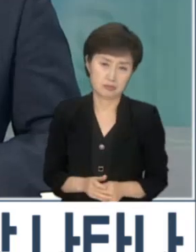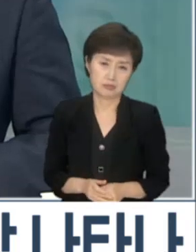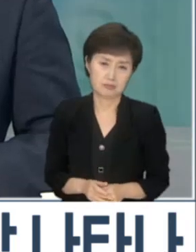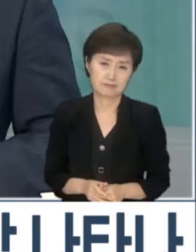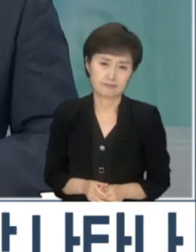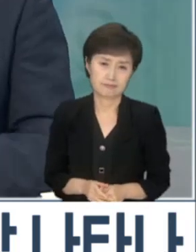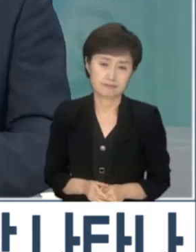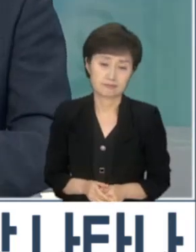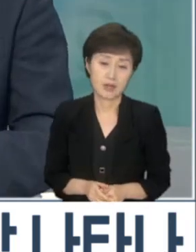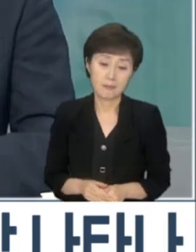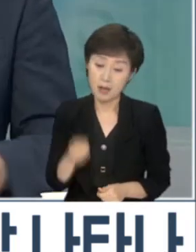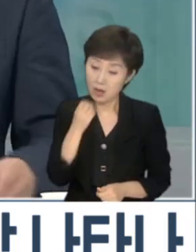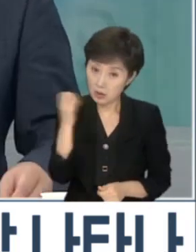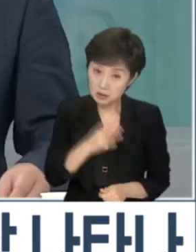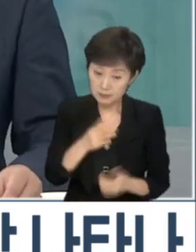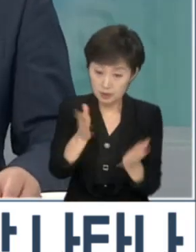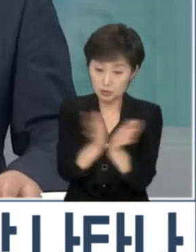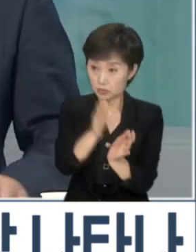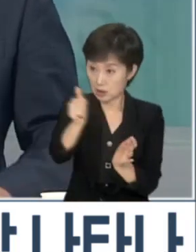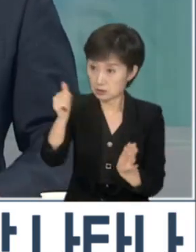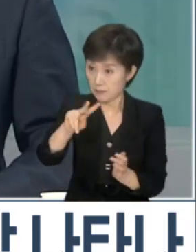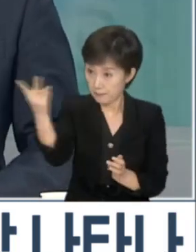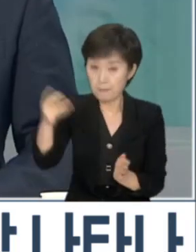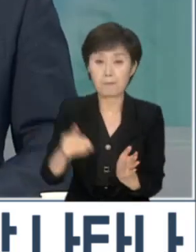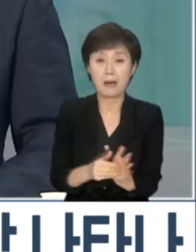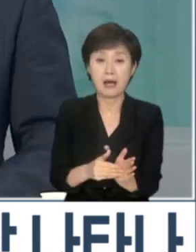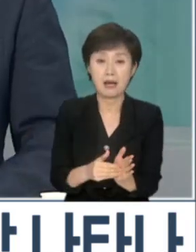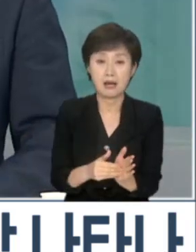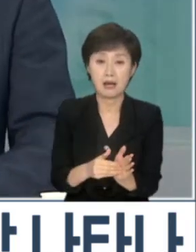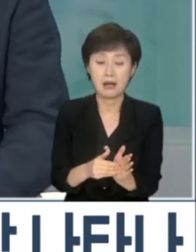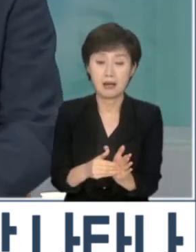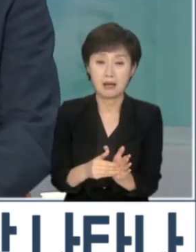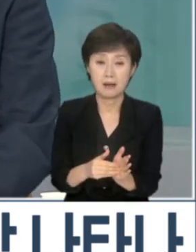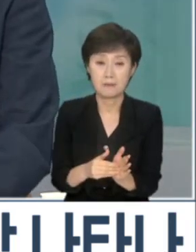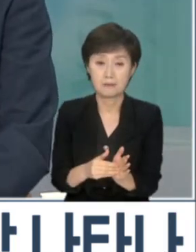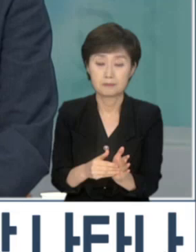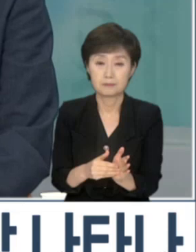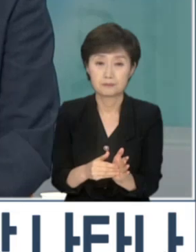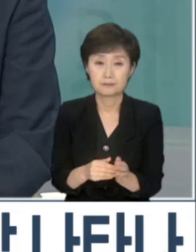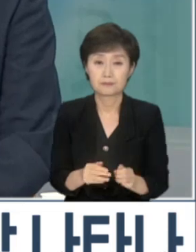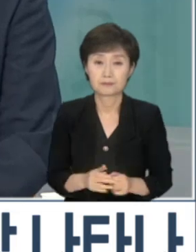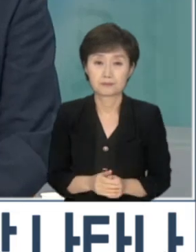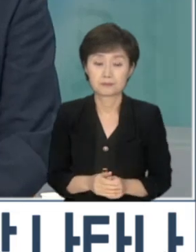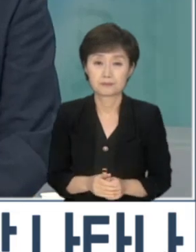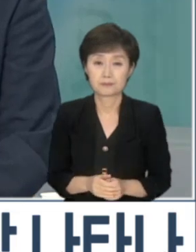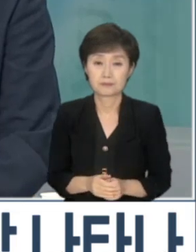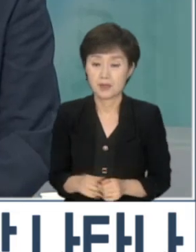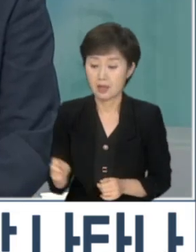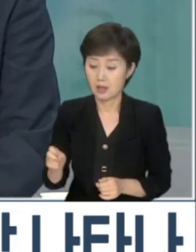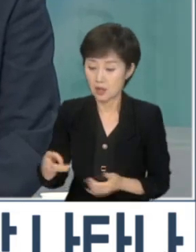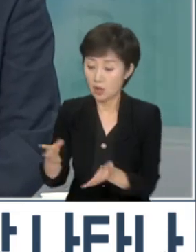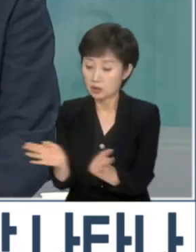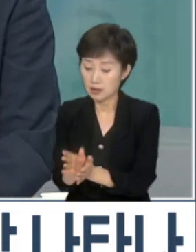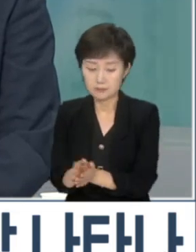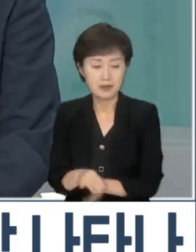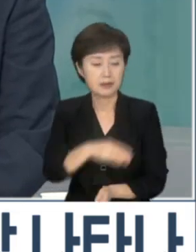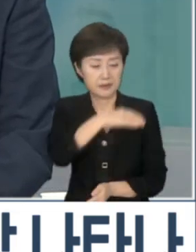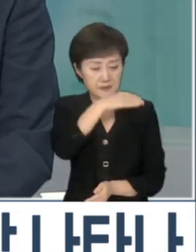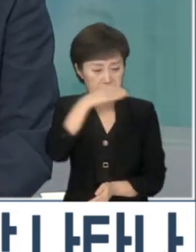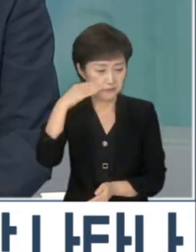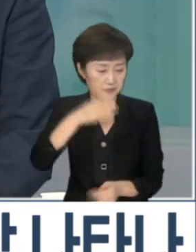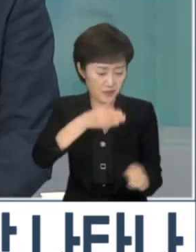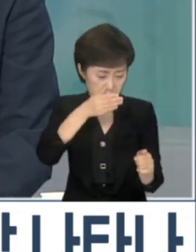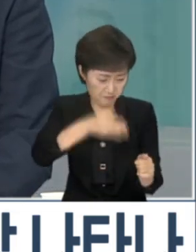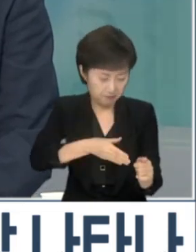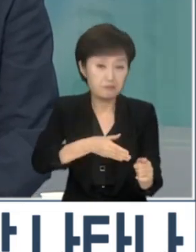어차피 개강이 이루어진 것이고 또 당대표가 정정이 또 다시 중단을 요청한 것이고 하기 때문에 명분이 딱 갖춰진